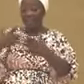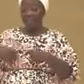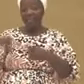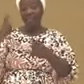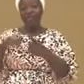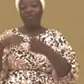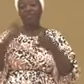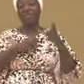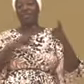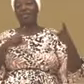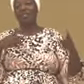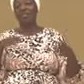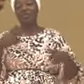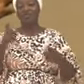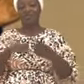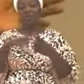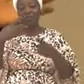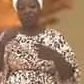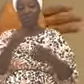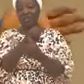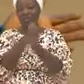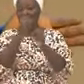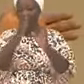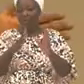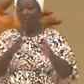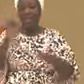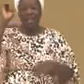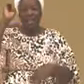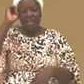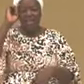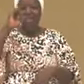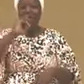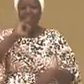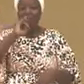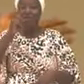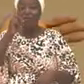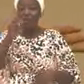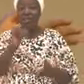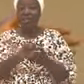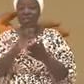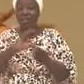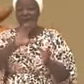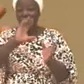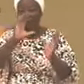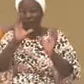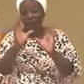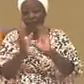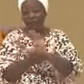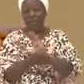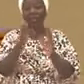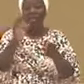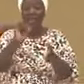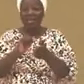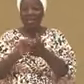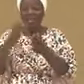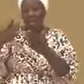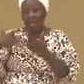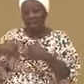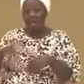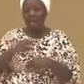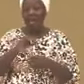c'est celui qui peut faire le millas de conversion 1 milad de